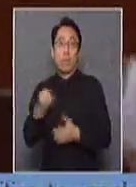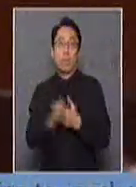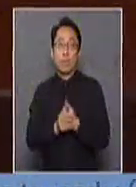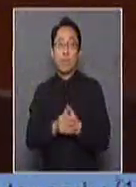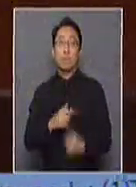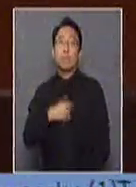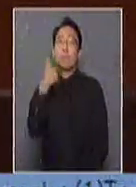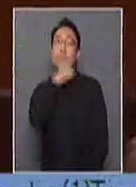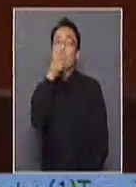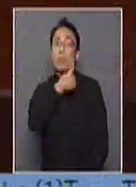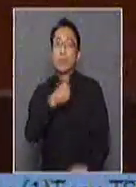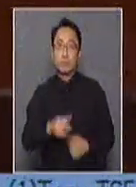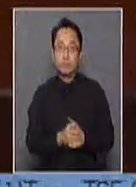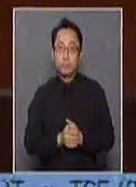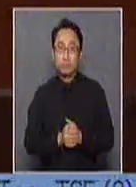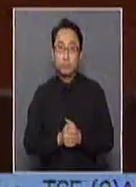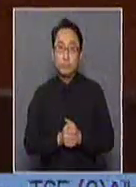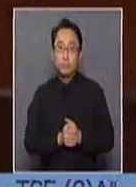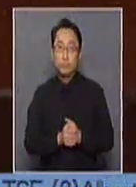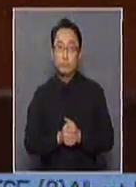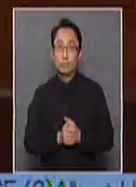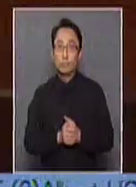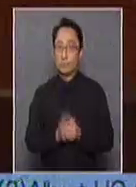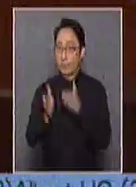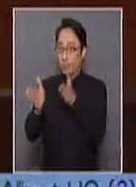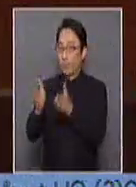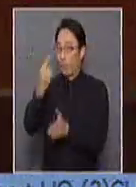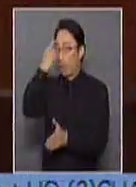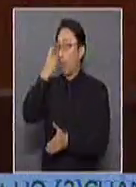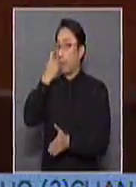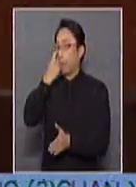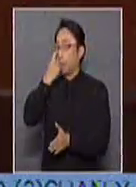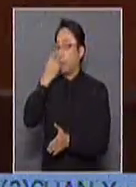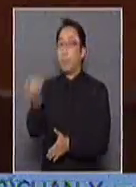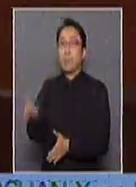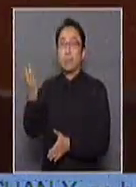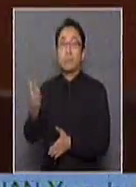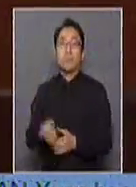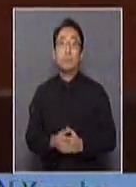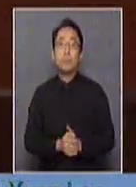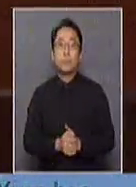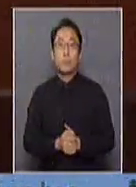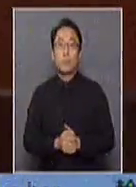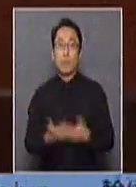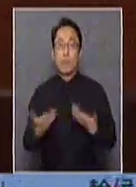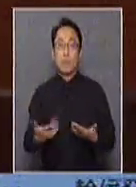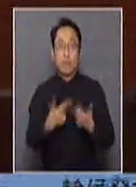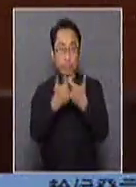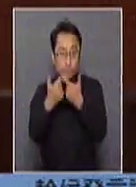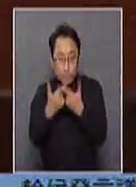是。应该就是说梁振英的写照。今天我们先来辩论经济发